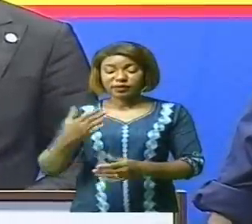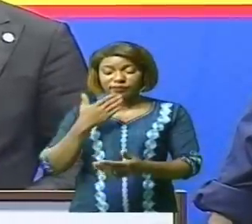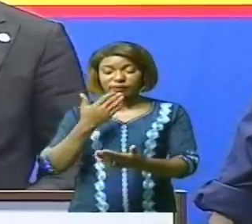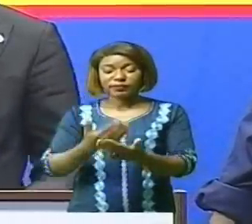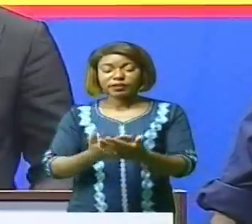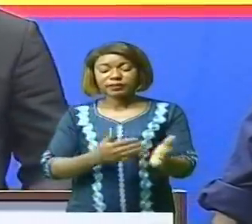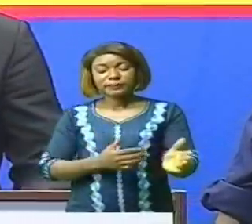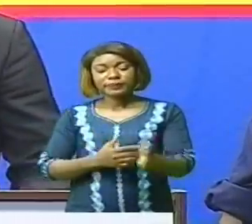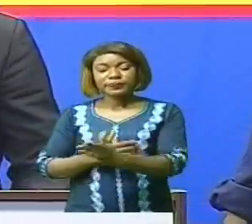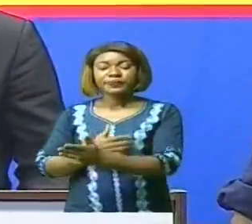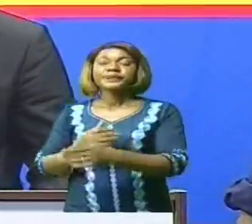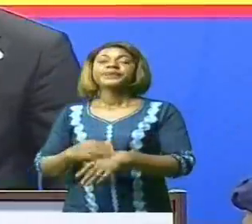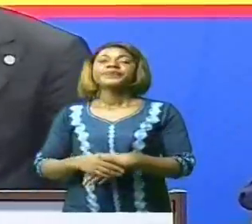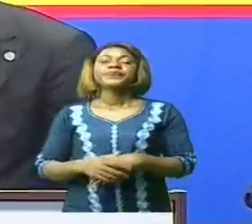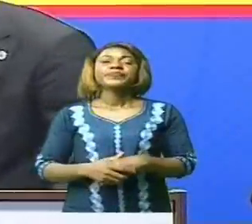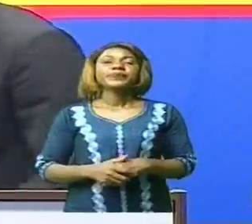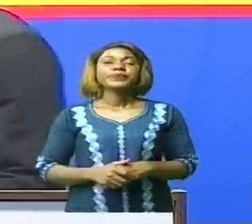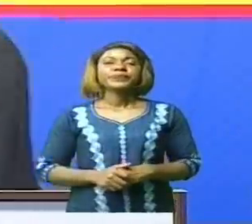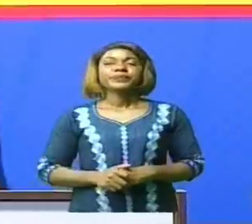remercie.